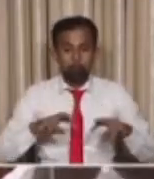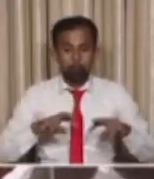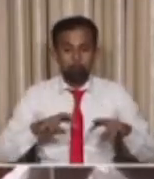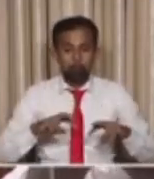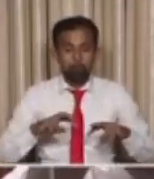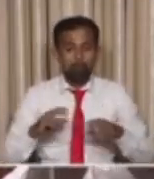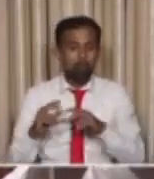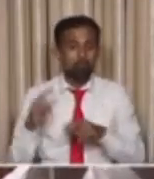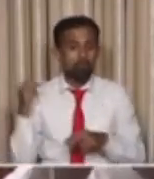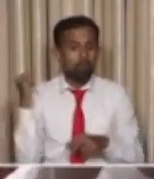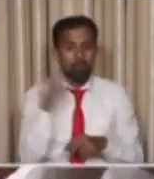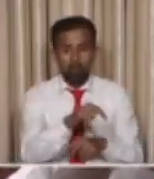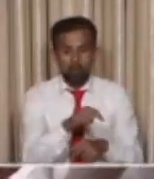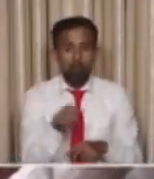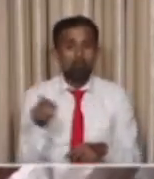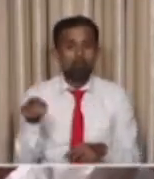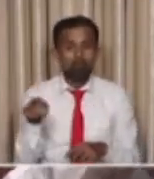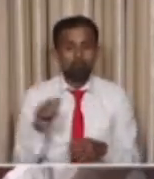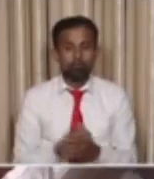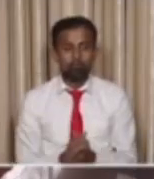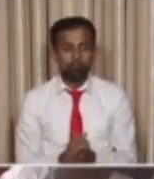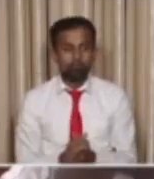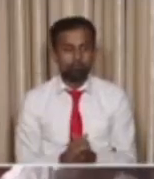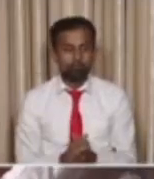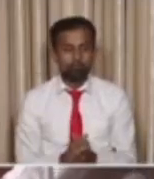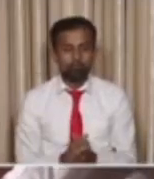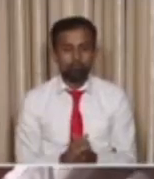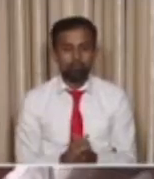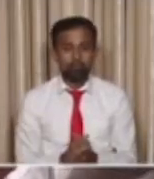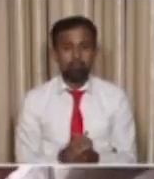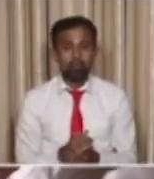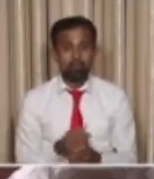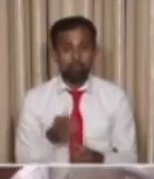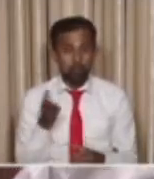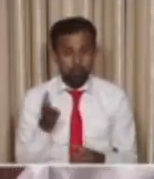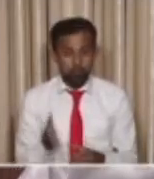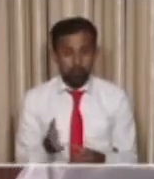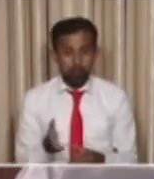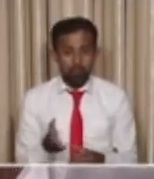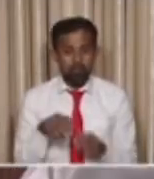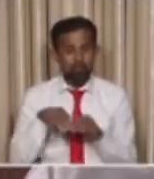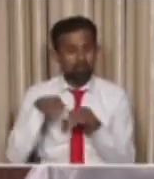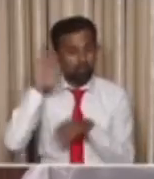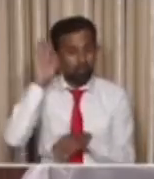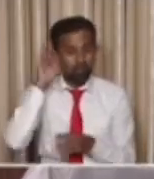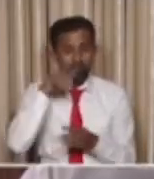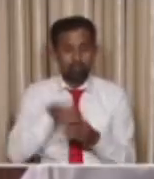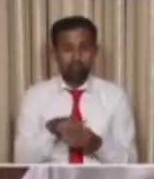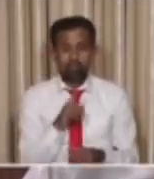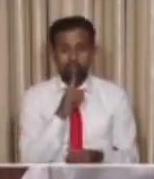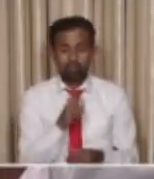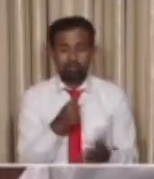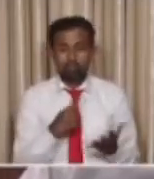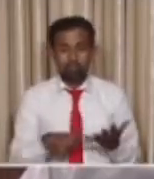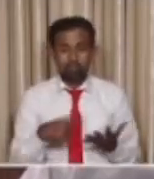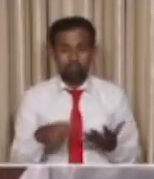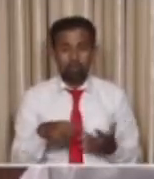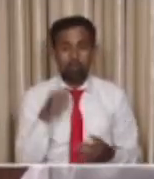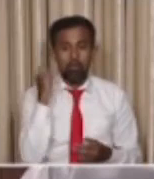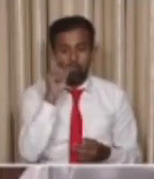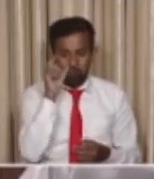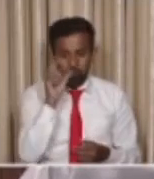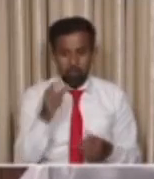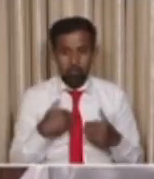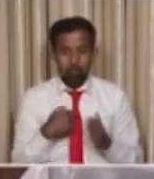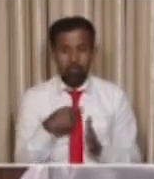නිරීක්ෂණිකයන් ගවේෂණිකයන් මැදිහත් වෙලා තියෙන්නේ? ගරු සභානායක තුමනි මේ ඉතිහාසය තුල කියවෙච්ච මේ කාරණා සොයන එක